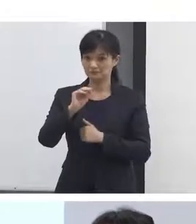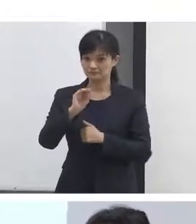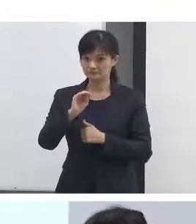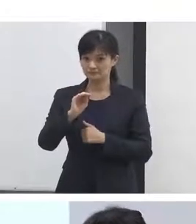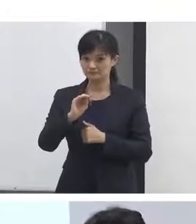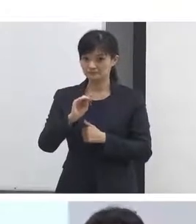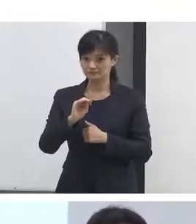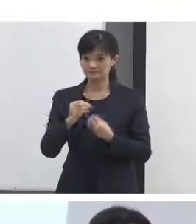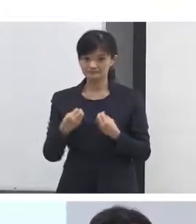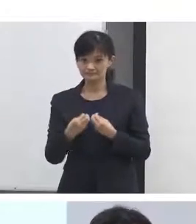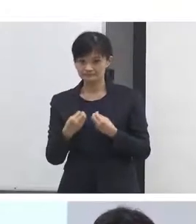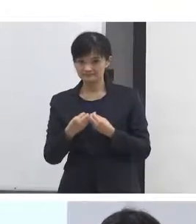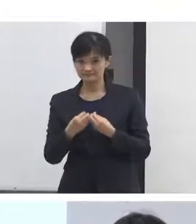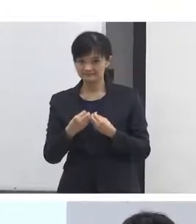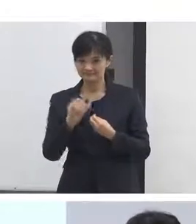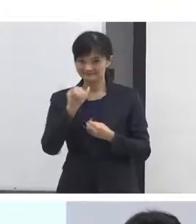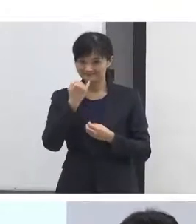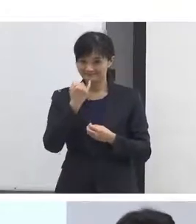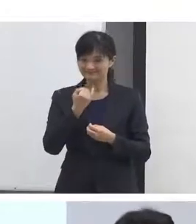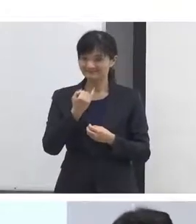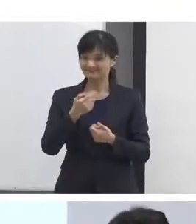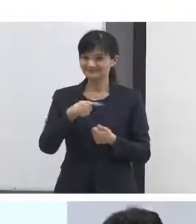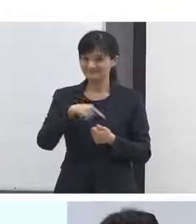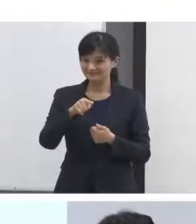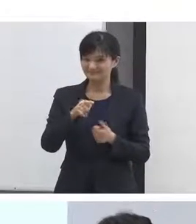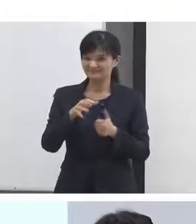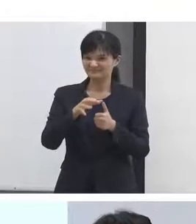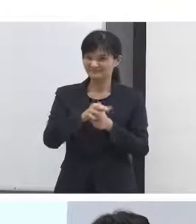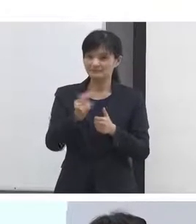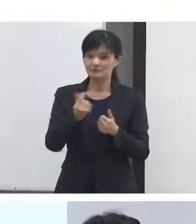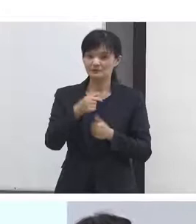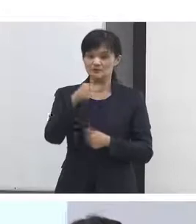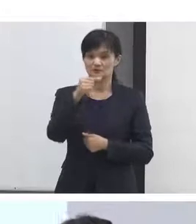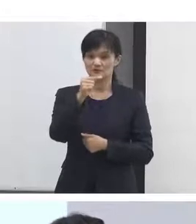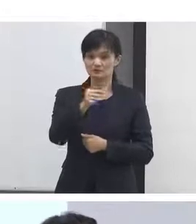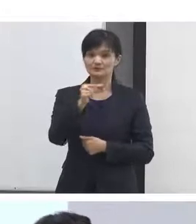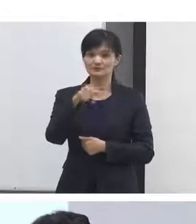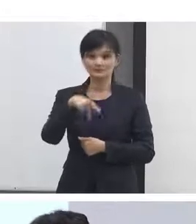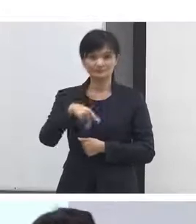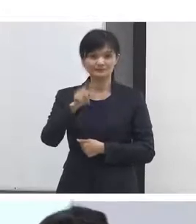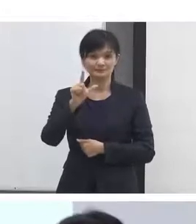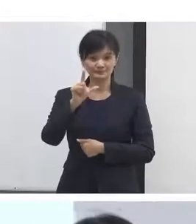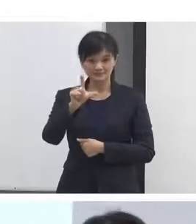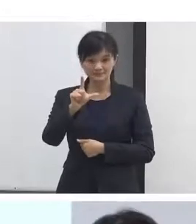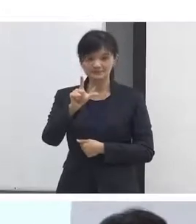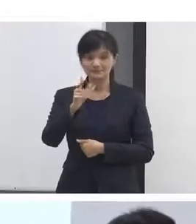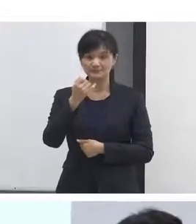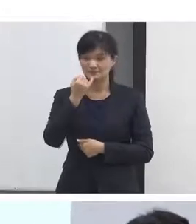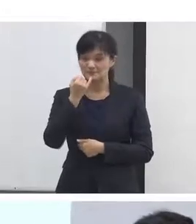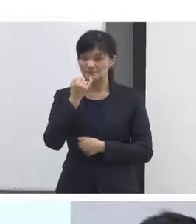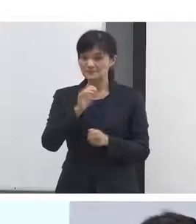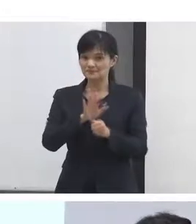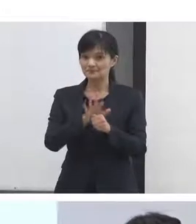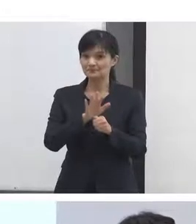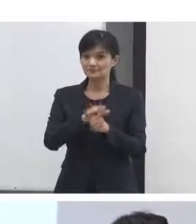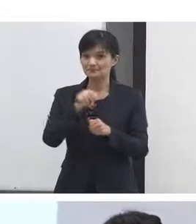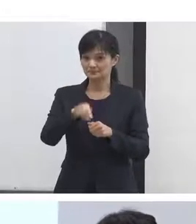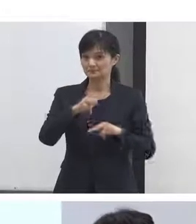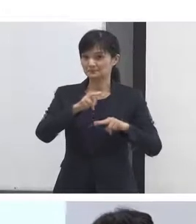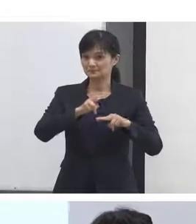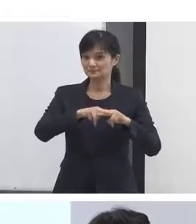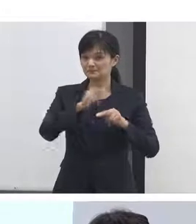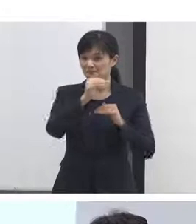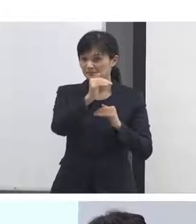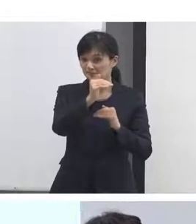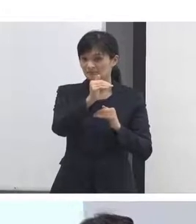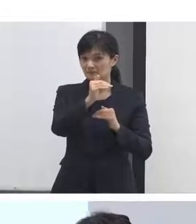hack 那个限制。 hack 可以用讲英文吗？就是像 GPL 就是对 copyright 的一个 hack。 好，然后让这些本